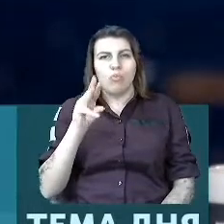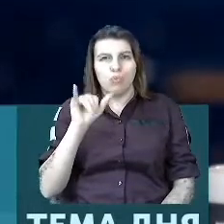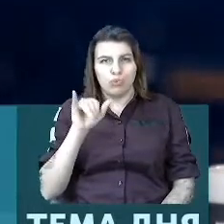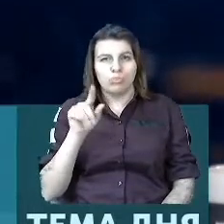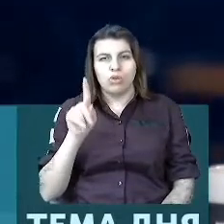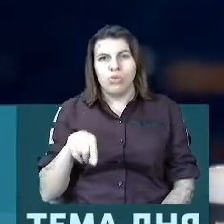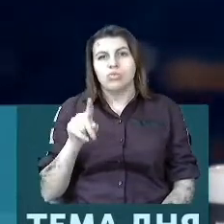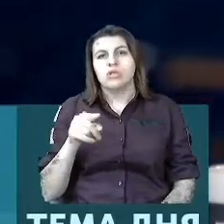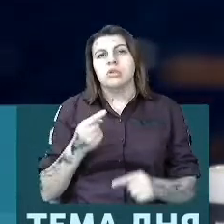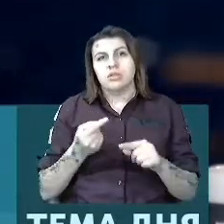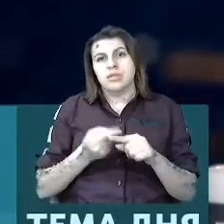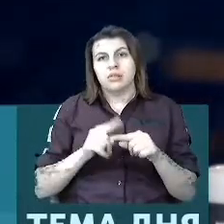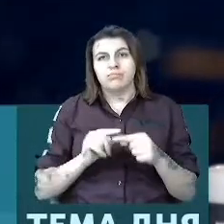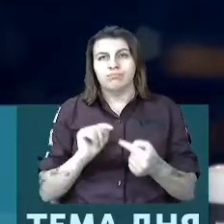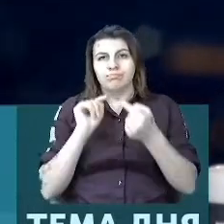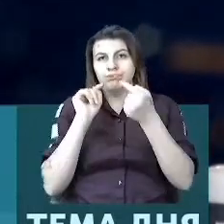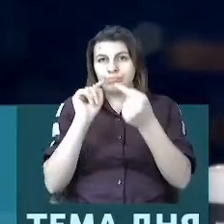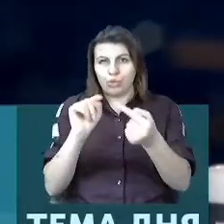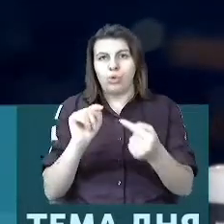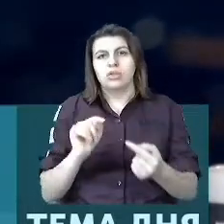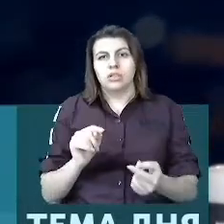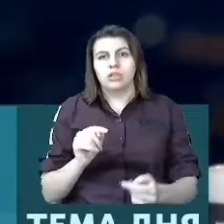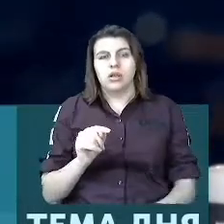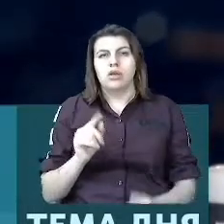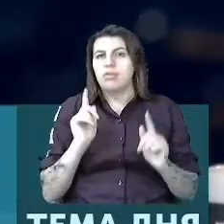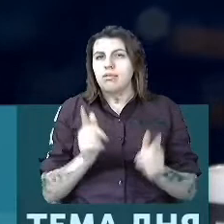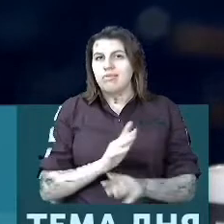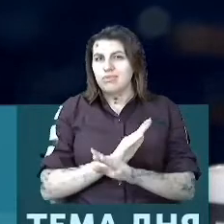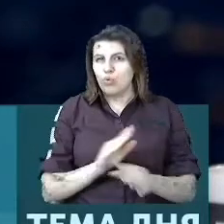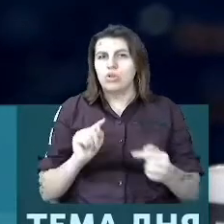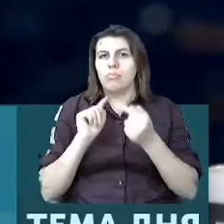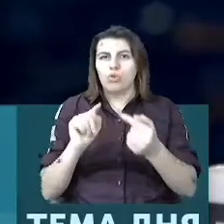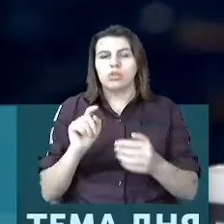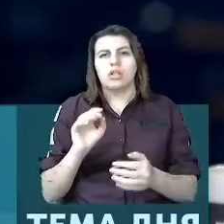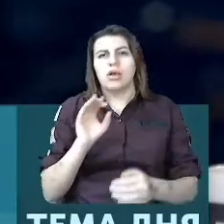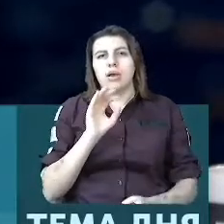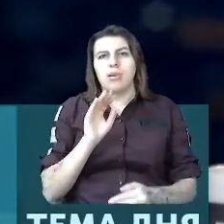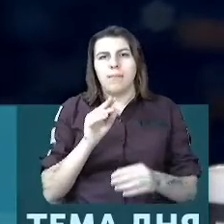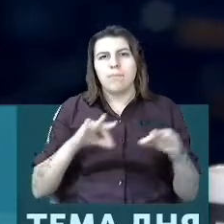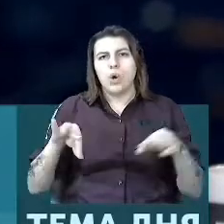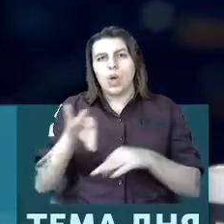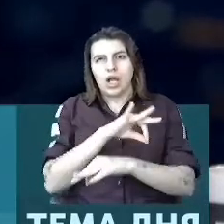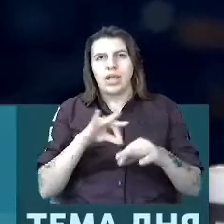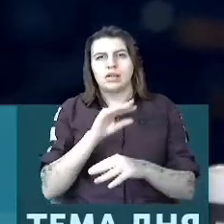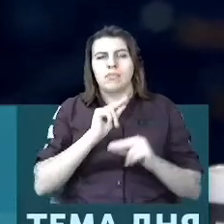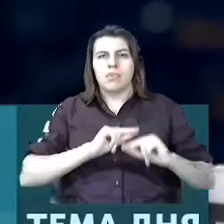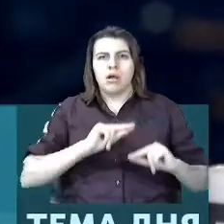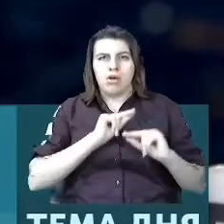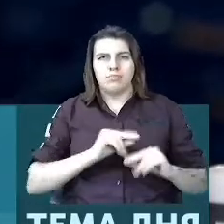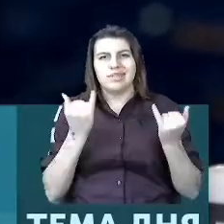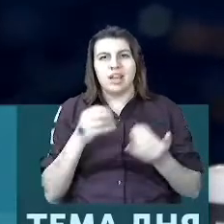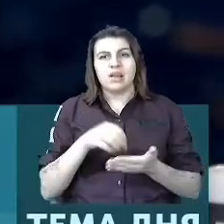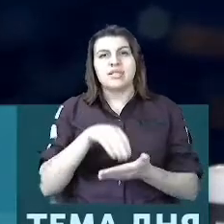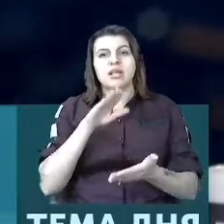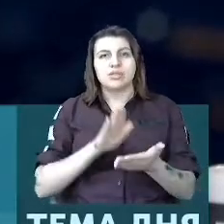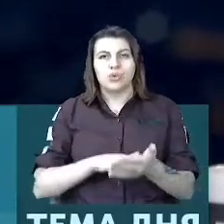висловлювали незгоду проти проекту закону про працю, який наразі зареєстрований у Верховній Раді.